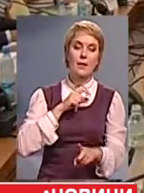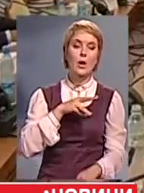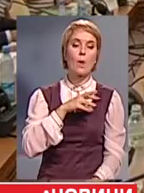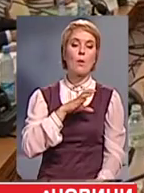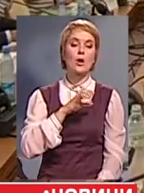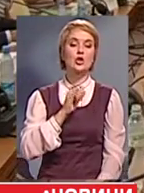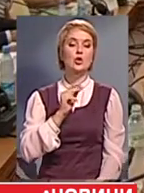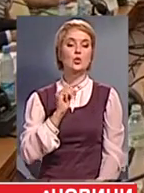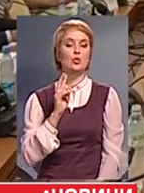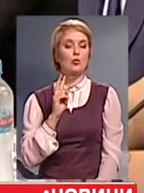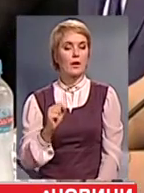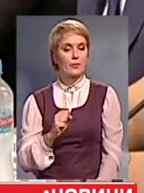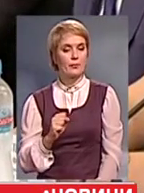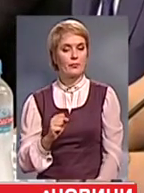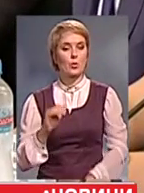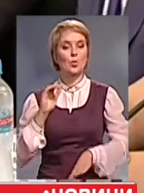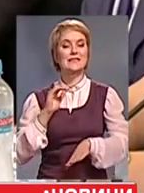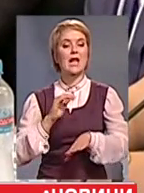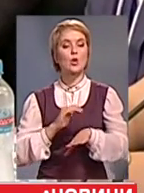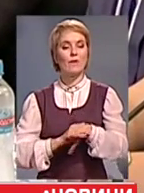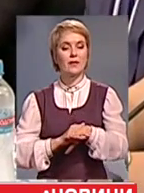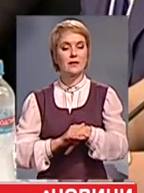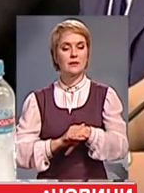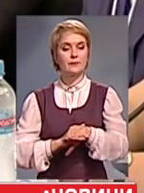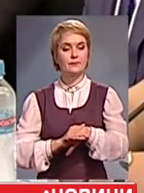Мосійчука. Установлені